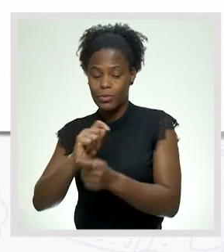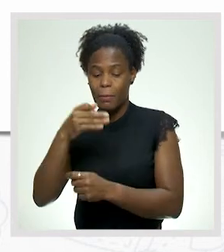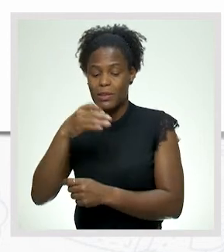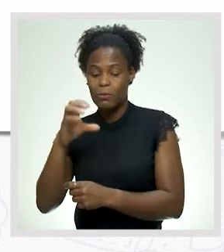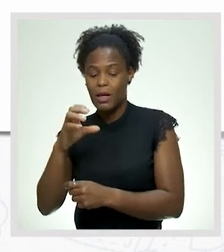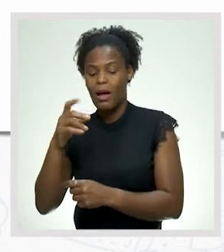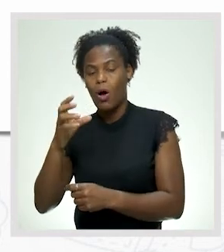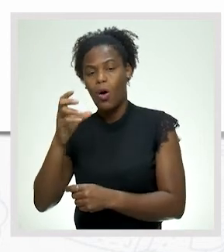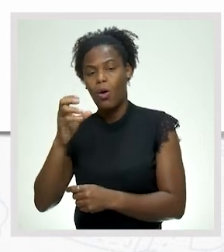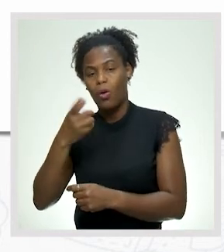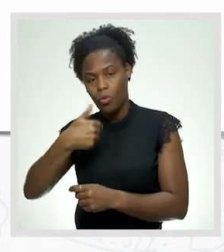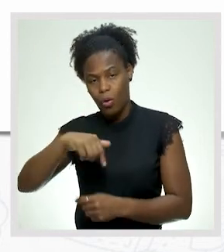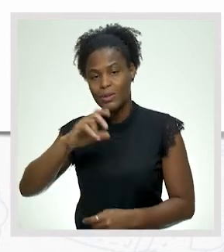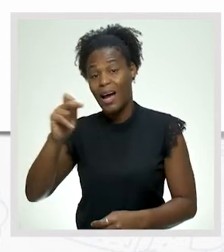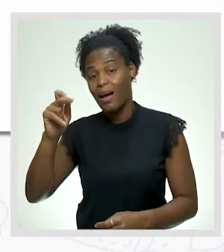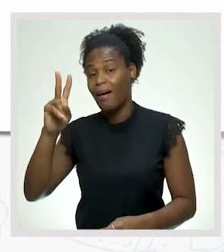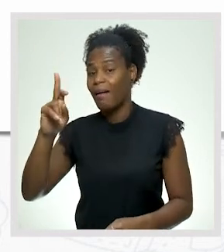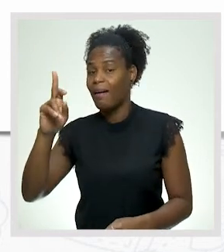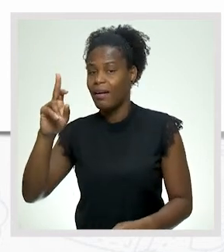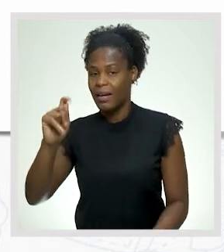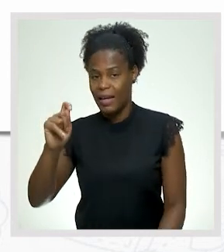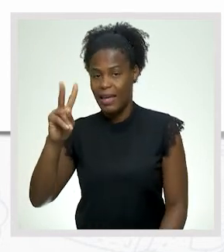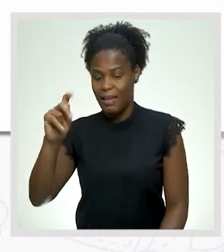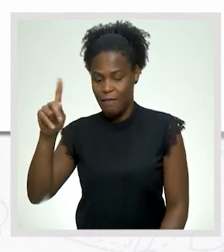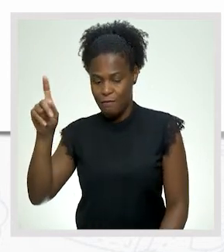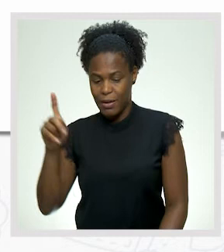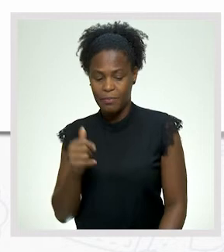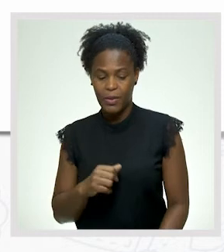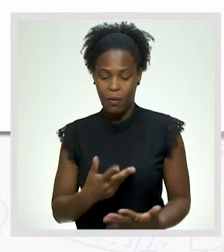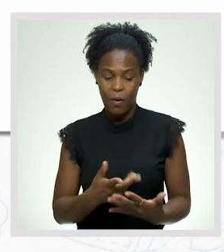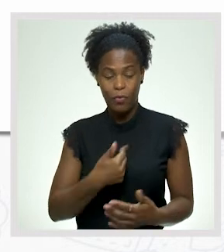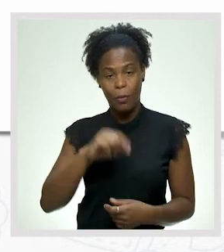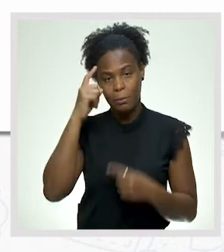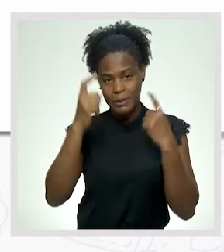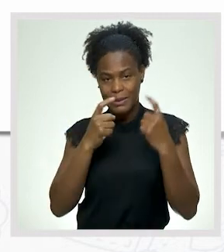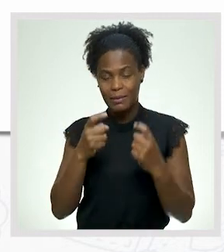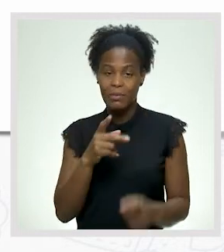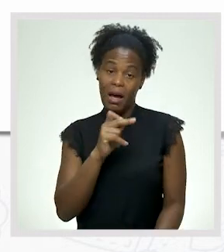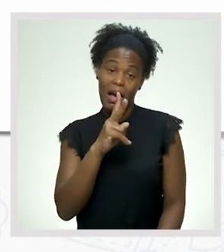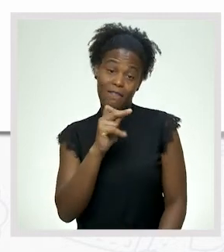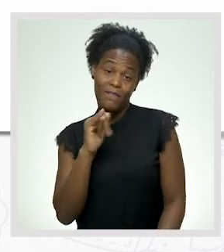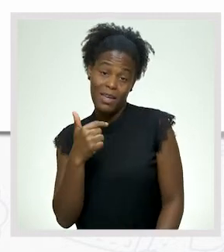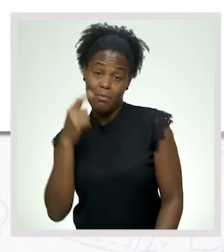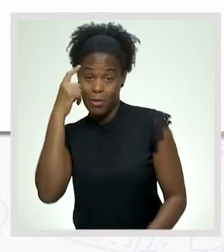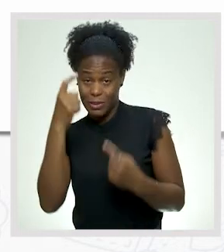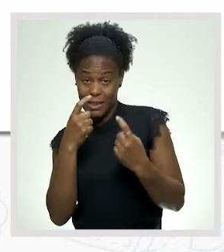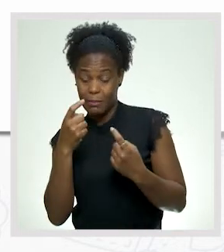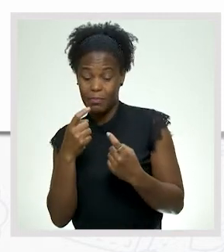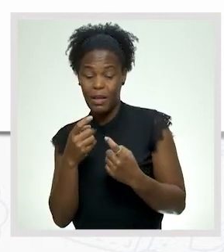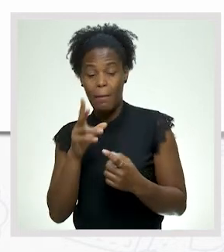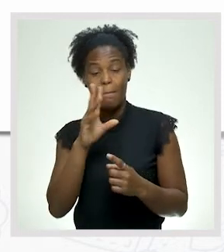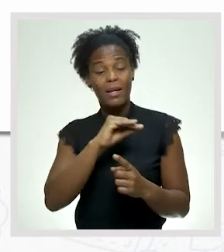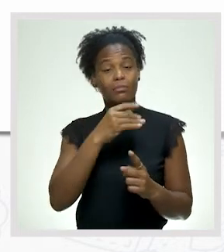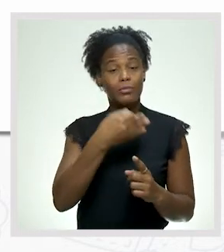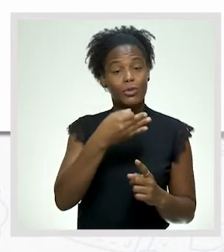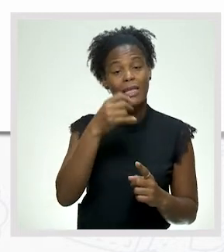a rêvé. Très bien. On avait pensé au plus que parfait et